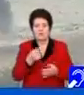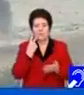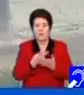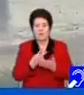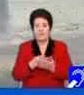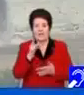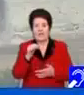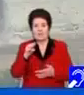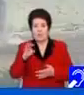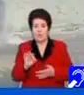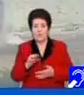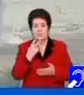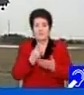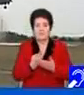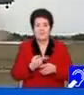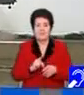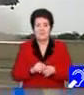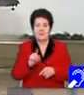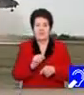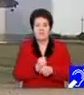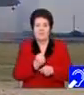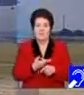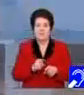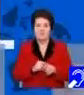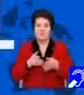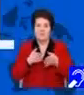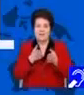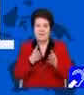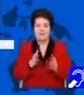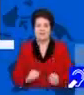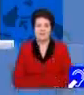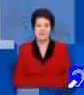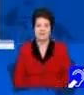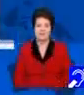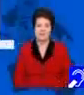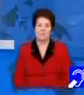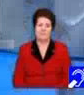prezentăm o retrospectivă cu pașii importanți care s-au făcut în această direcție.